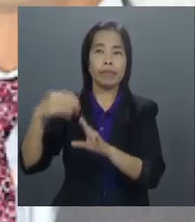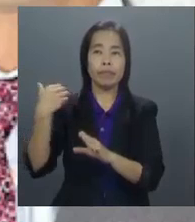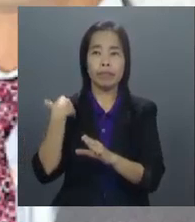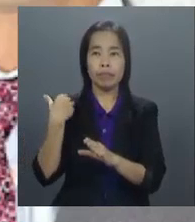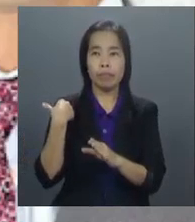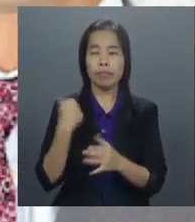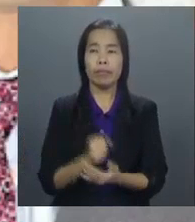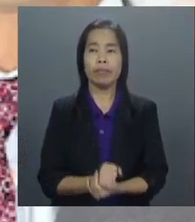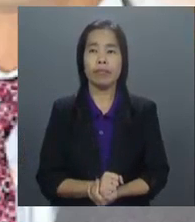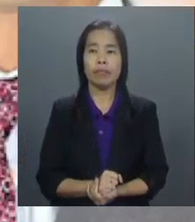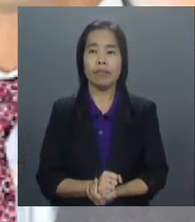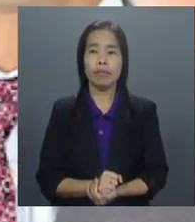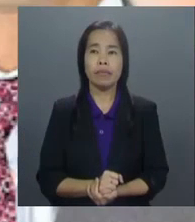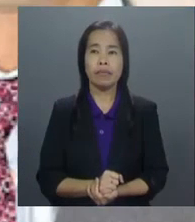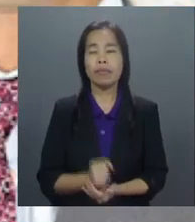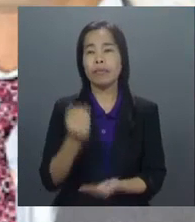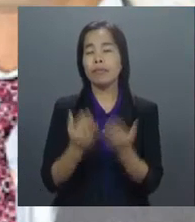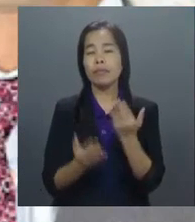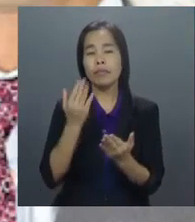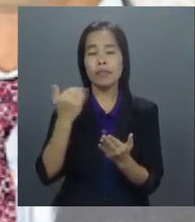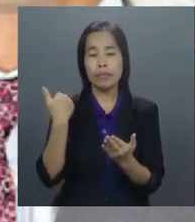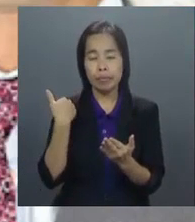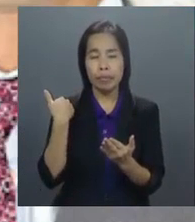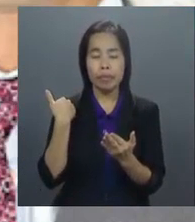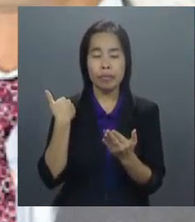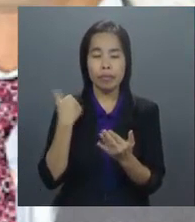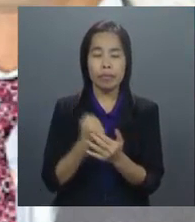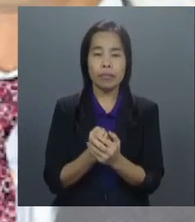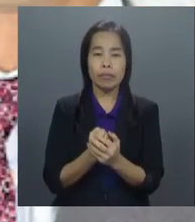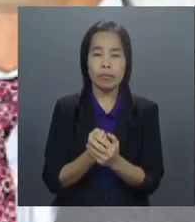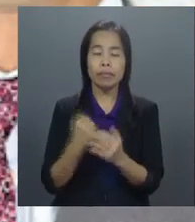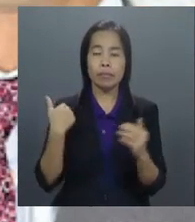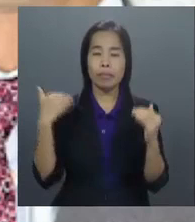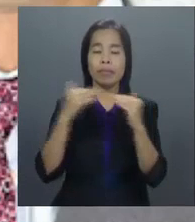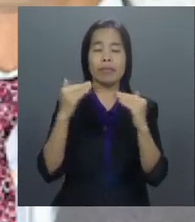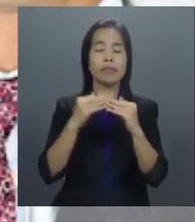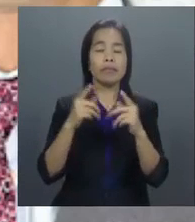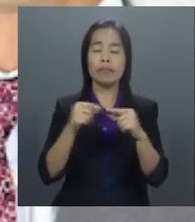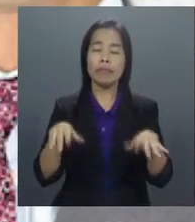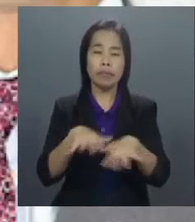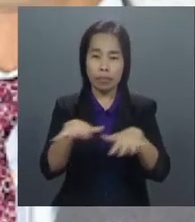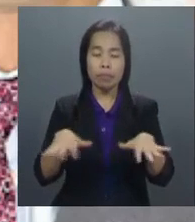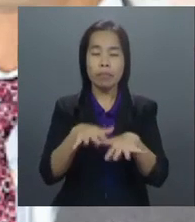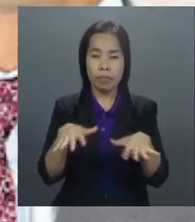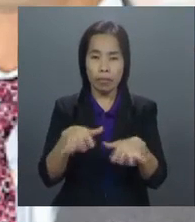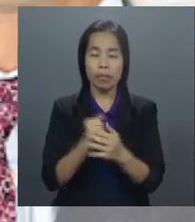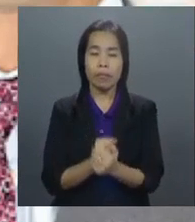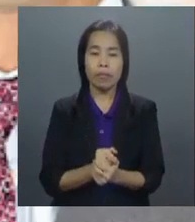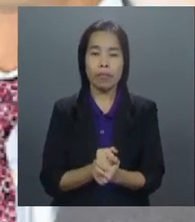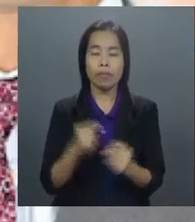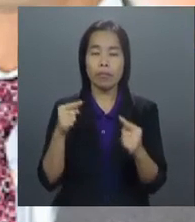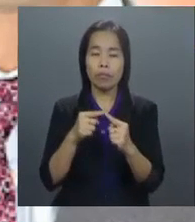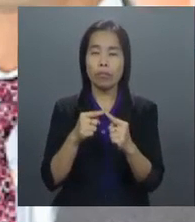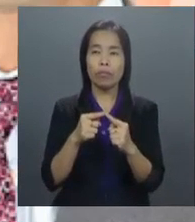ได้ก็อาจจะต้องหาอาชีพใหม่ซึ่งมันก็เป็นเรื่องปกตินะครับในแง่ของ